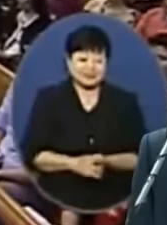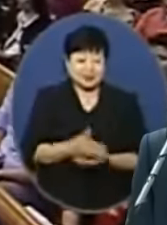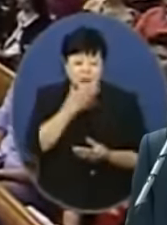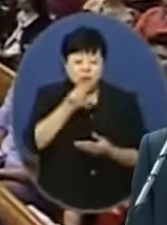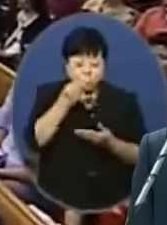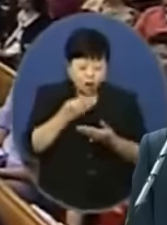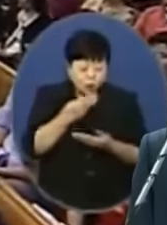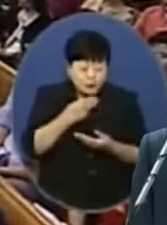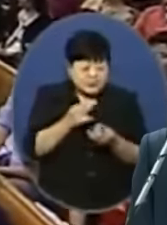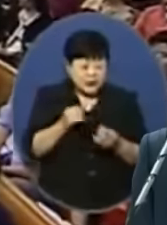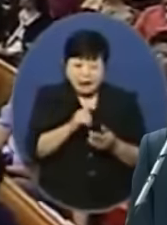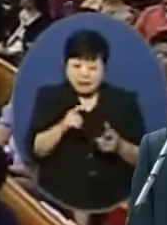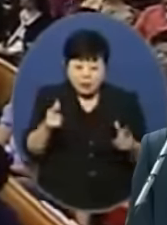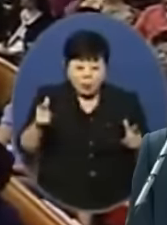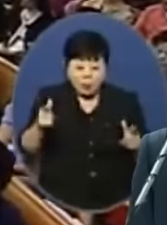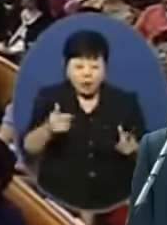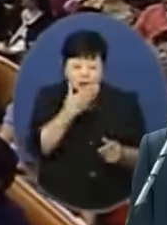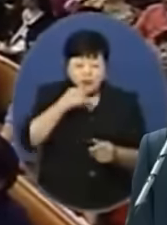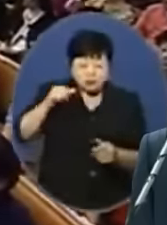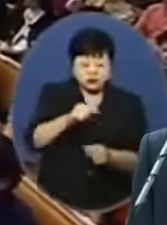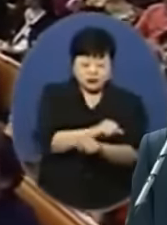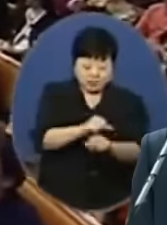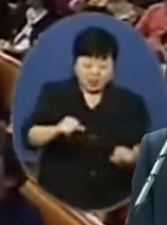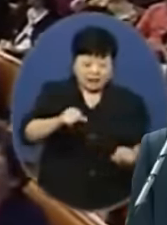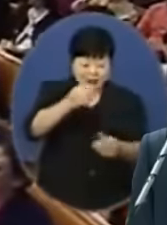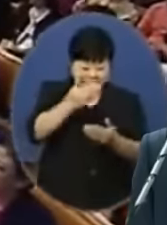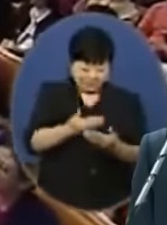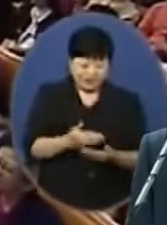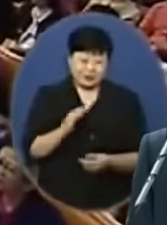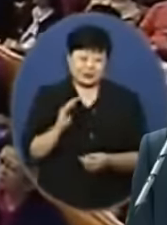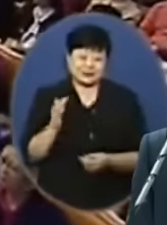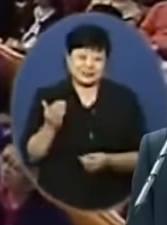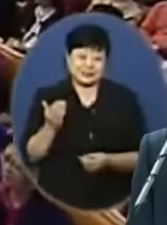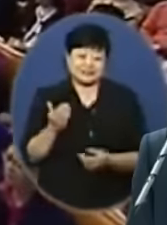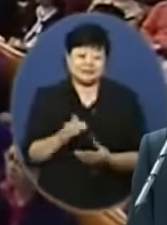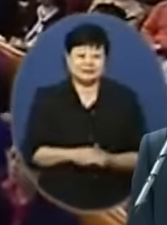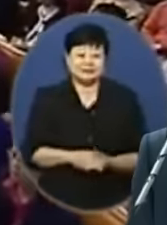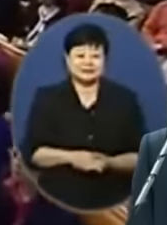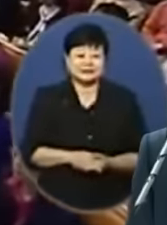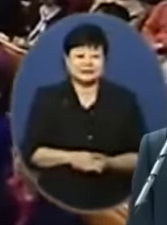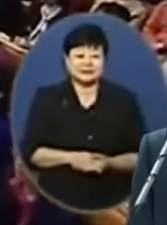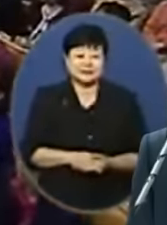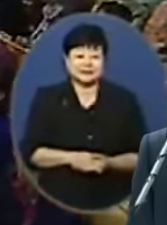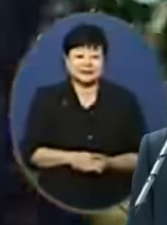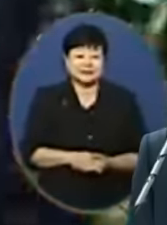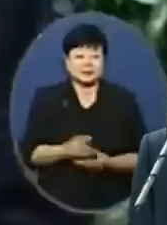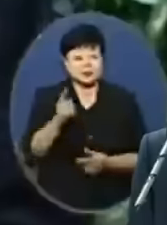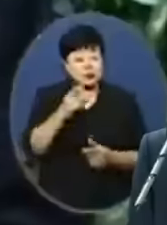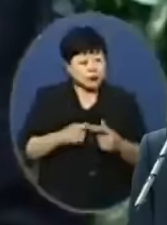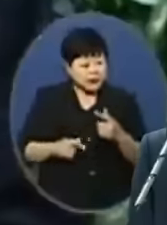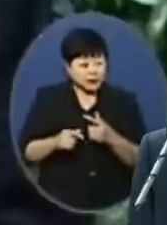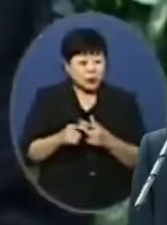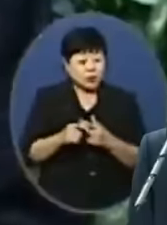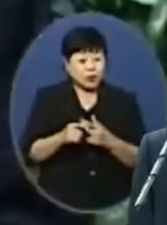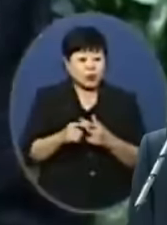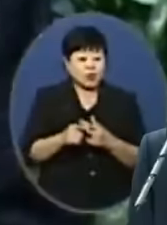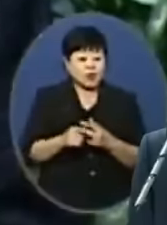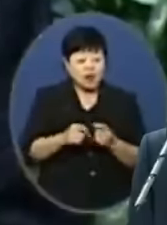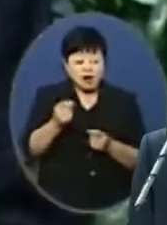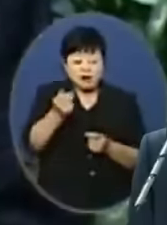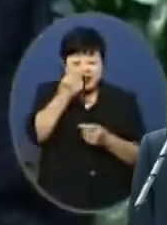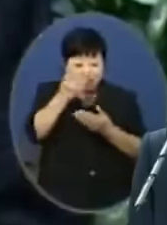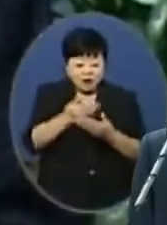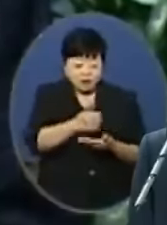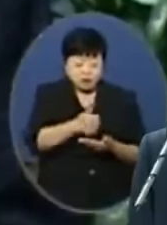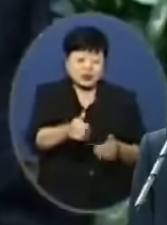복 없는 사람이 아닌 것입니다. 저주에서 해방된 사람이고 그 무엇보다도 영생을